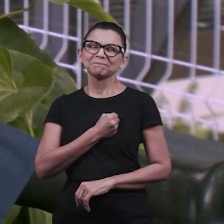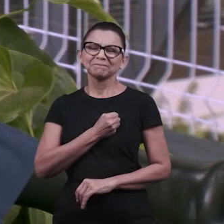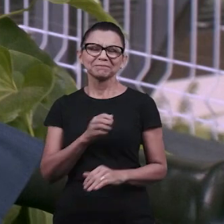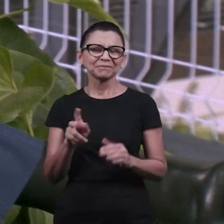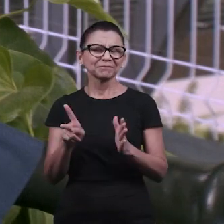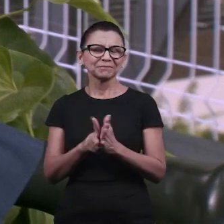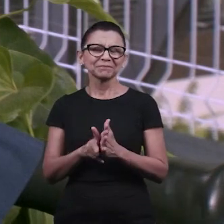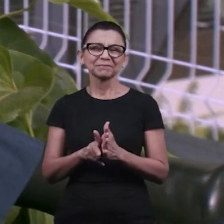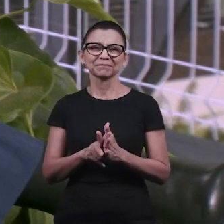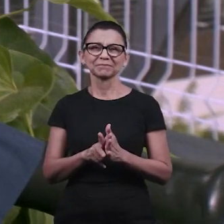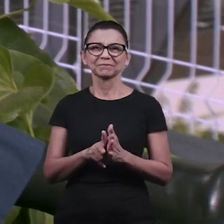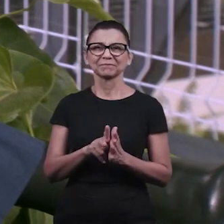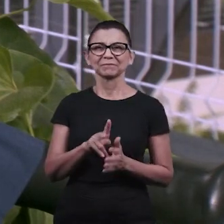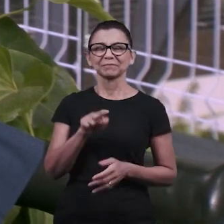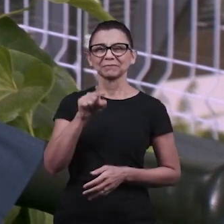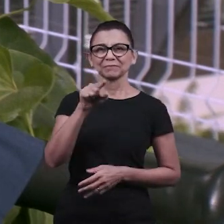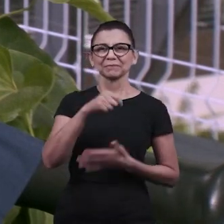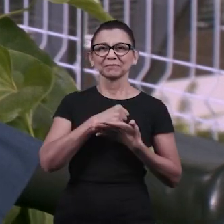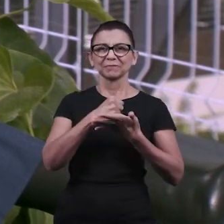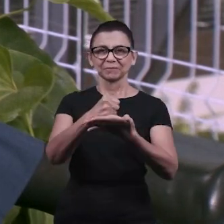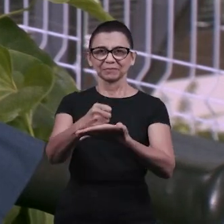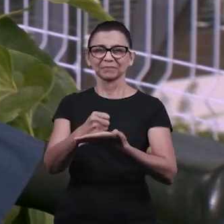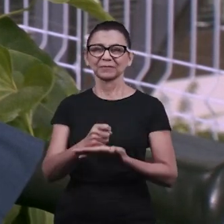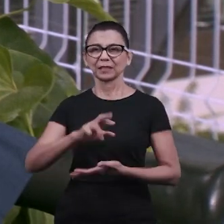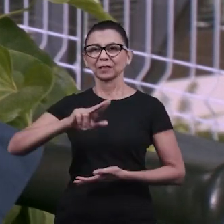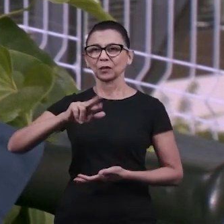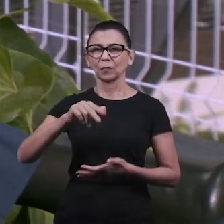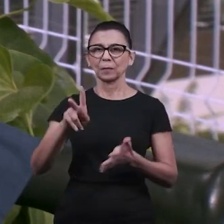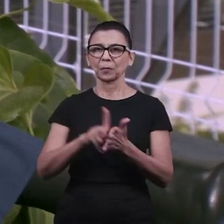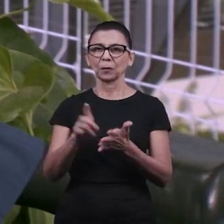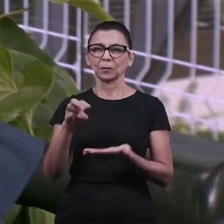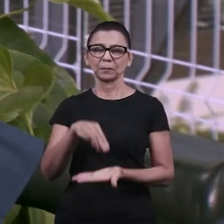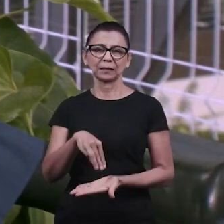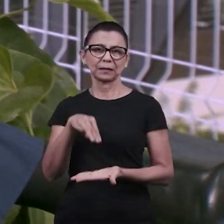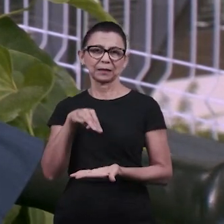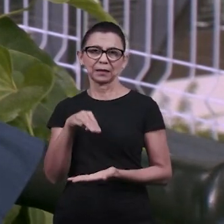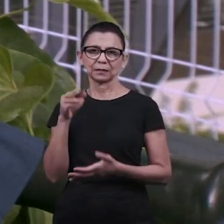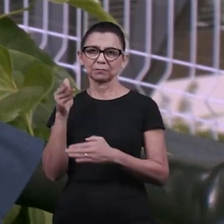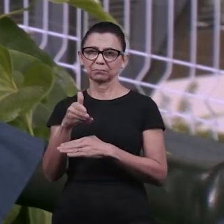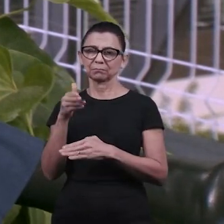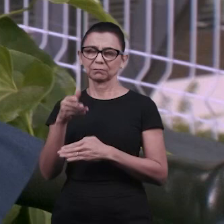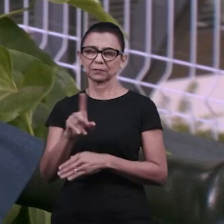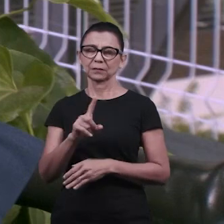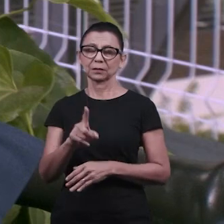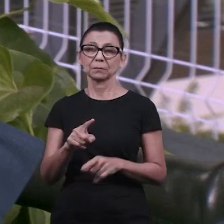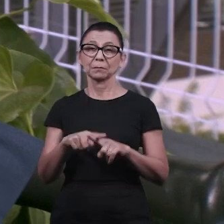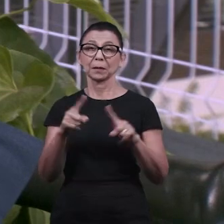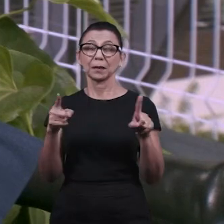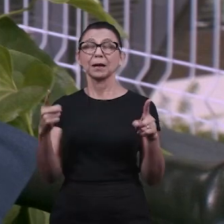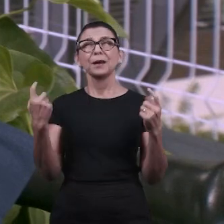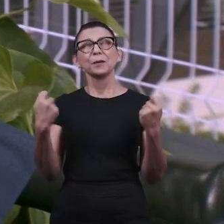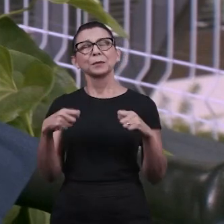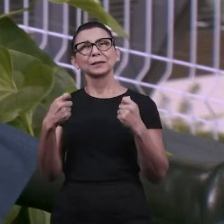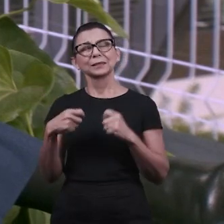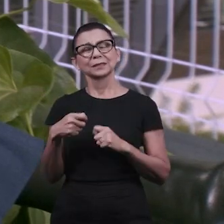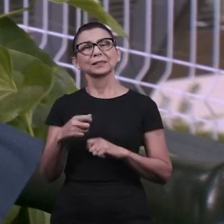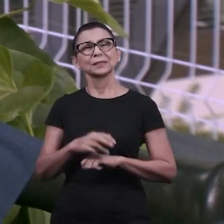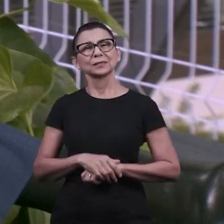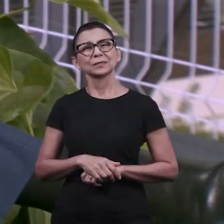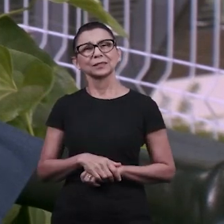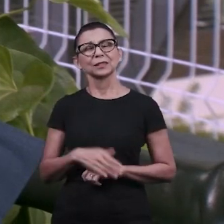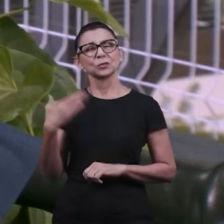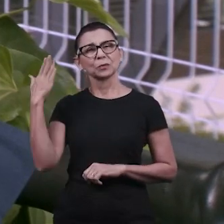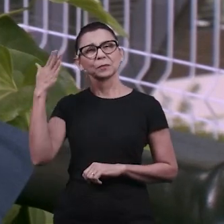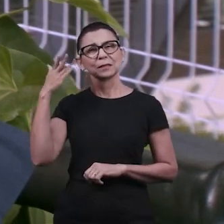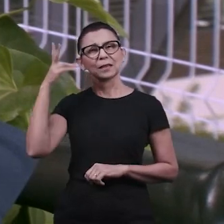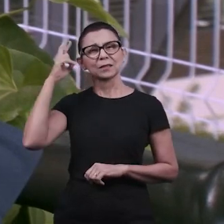numéro exclusif pour répondre à ceux qui ne sont pas encore membres de l'Église chrétienne Maranatha, mais qui ont besoin d'entendre une parole de la part du Seigneur